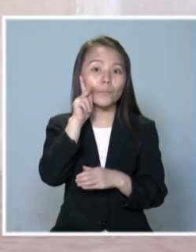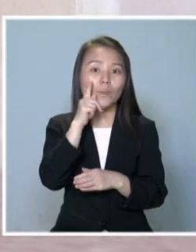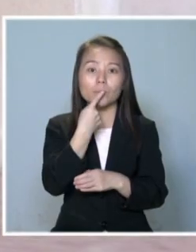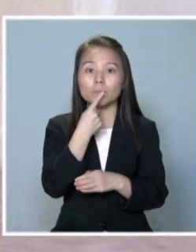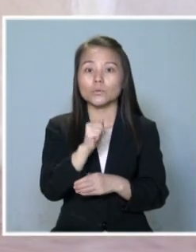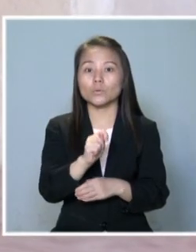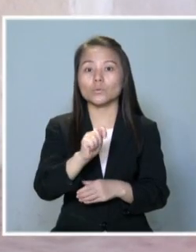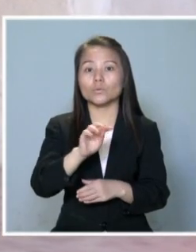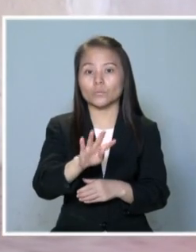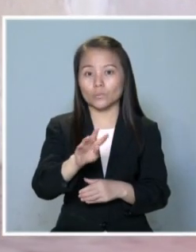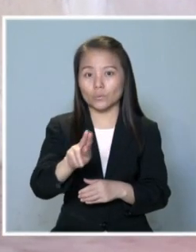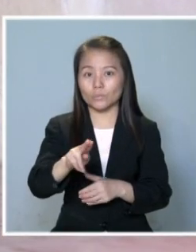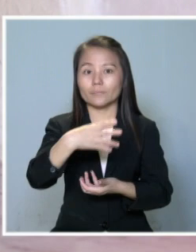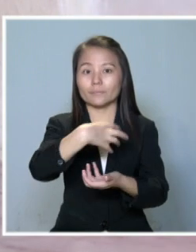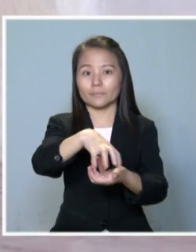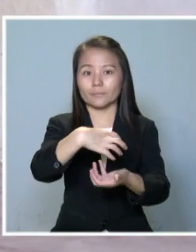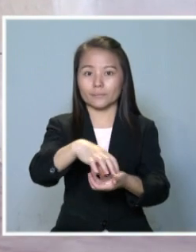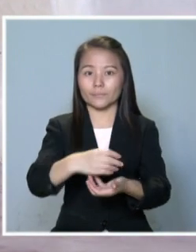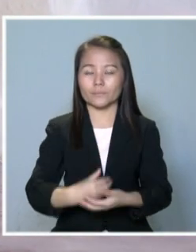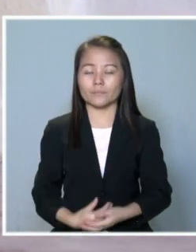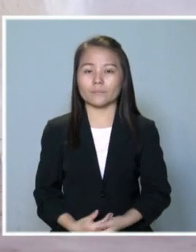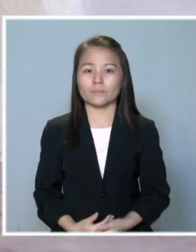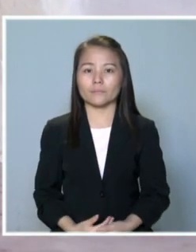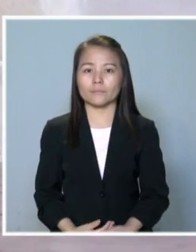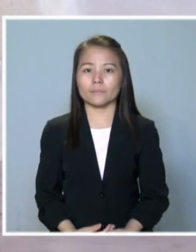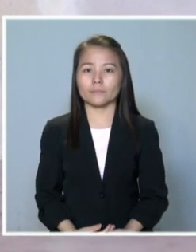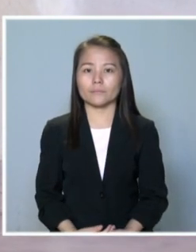ทีมข่าว True for You รายงาน